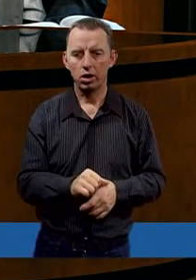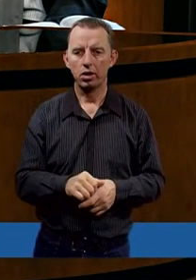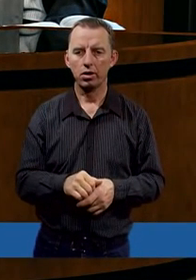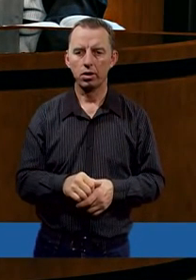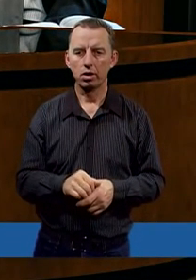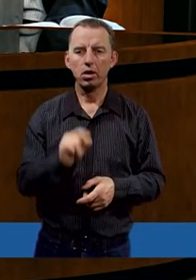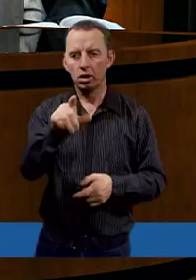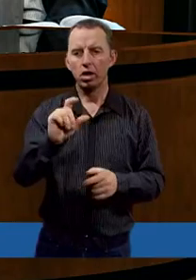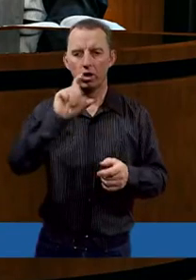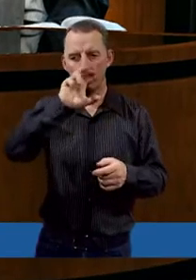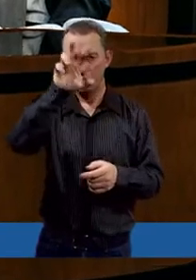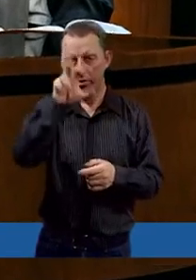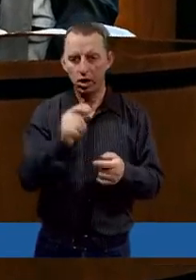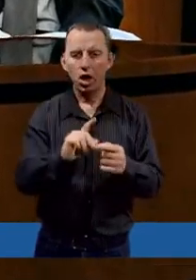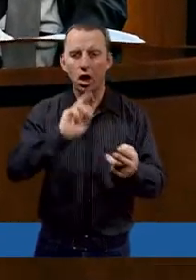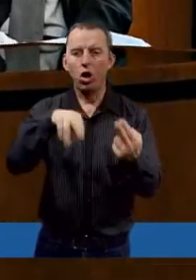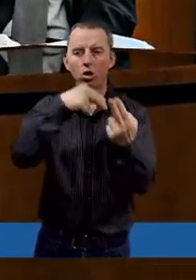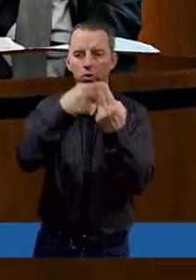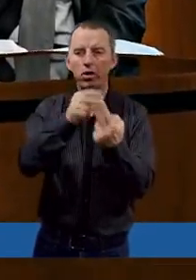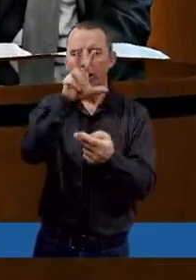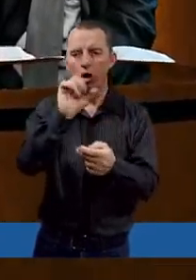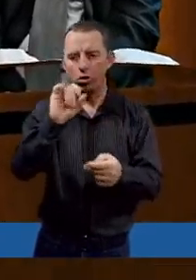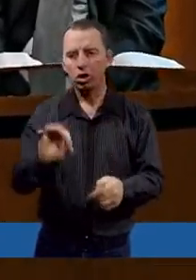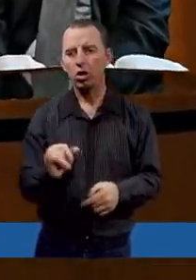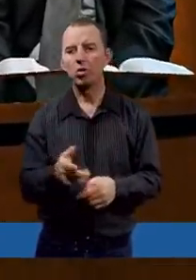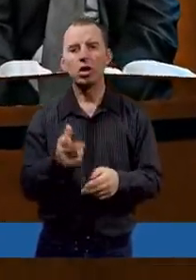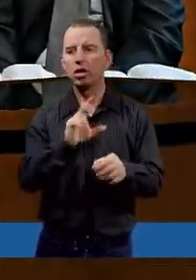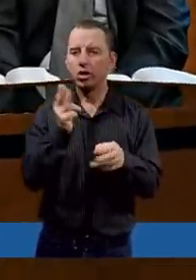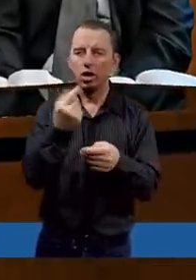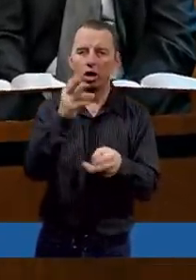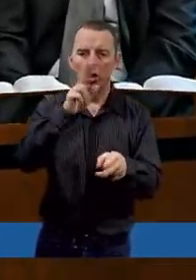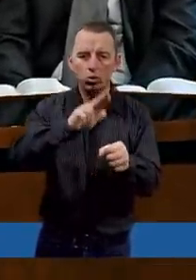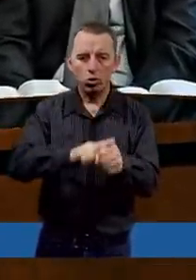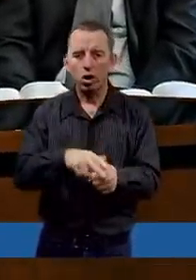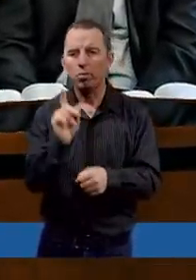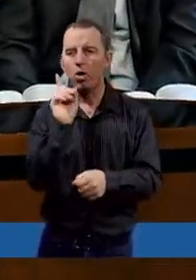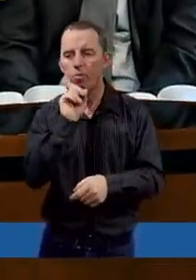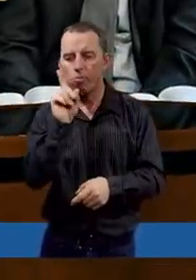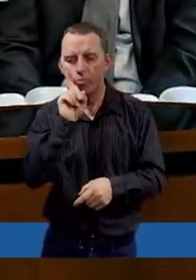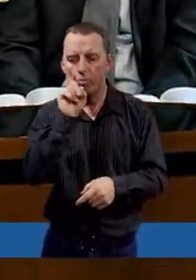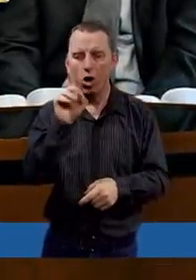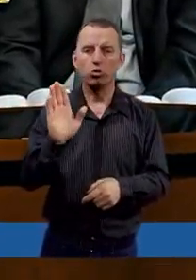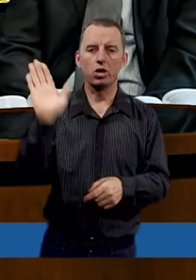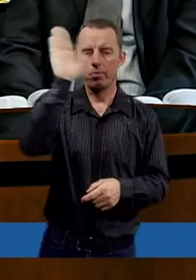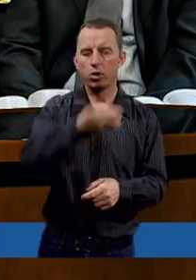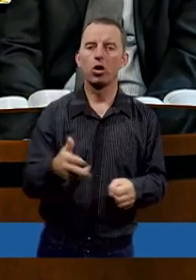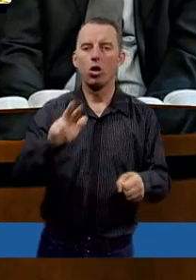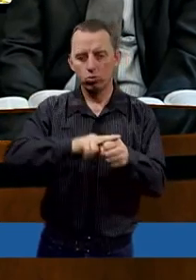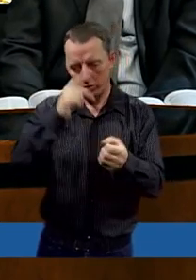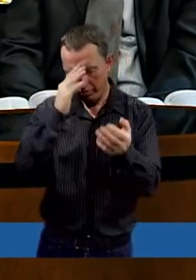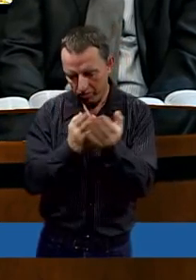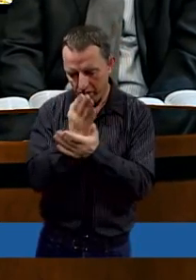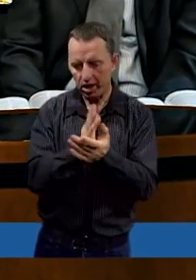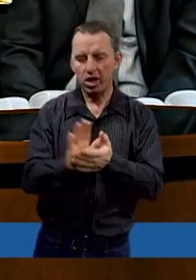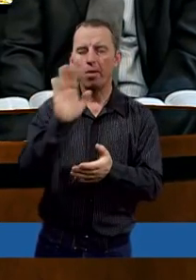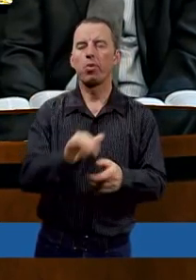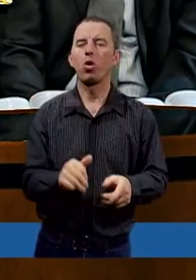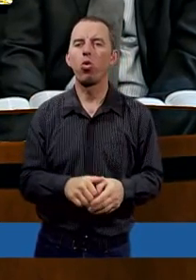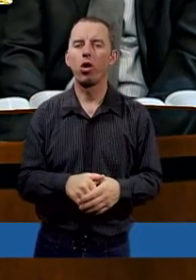Trudno zwłaszcza w kontekście Hioba odpowiedzieć, nie? Który był mężem Bożym, wierny Bogu,